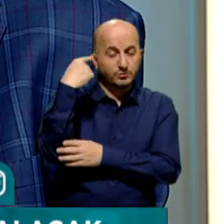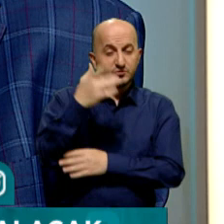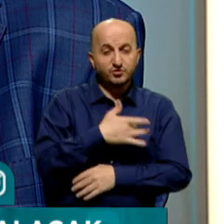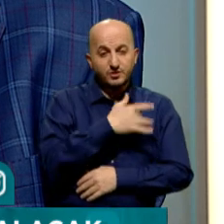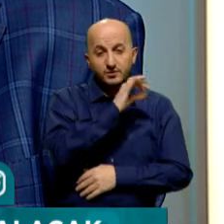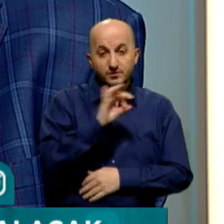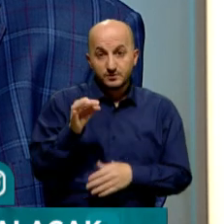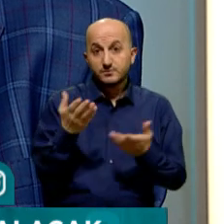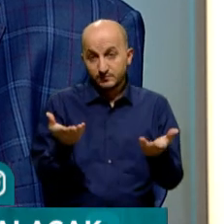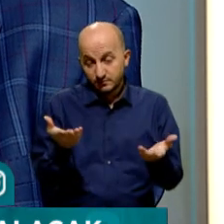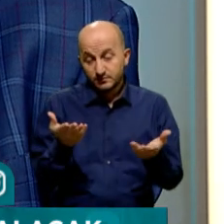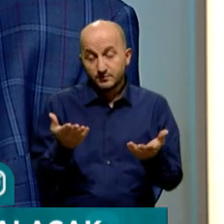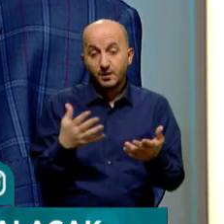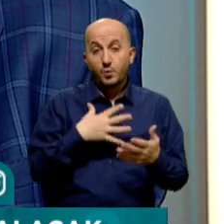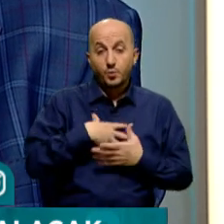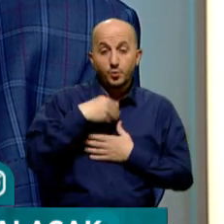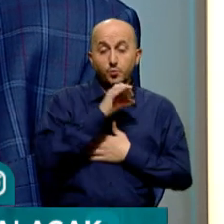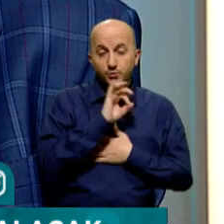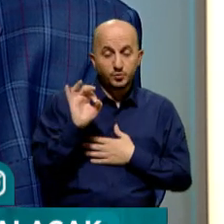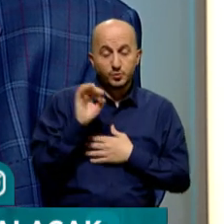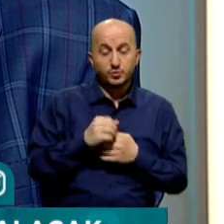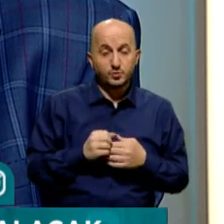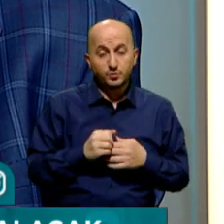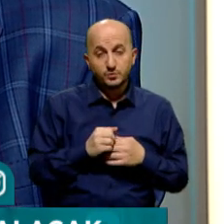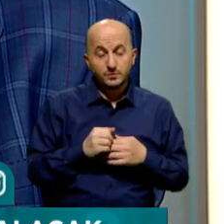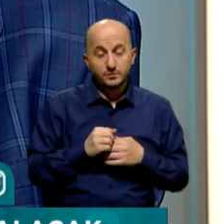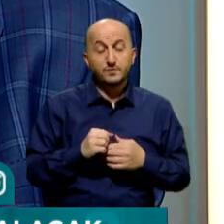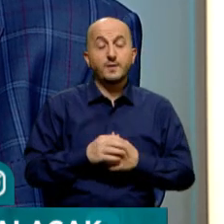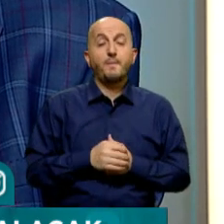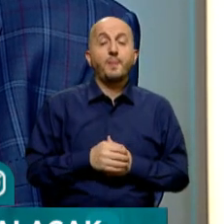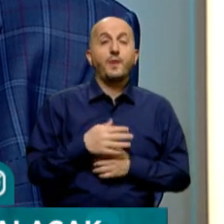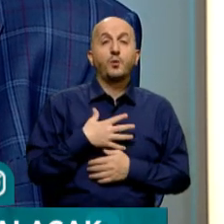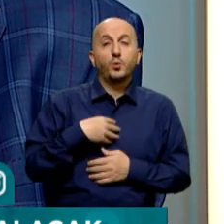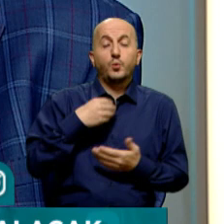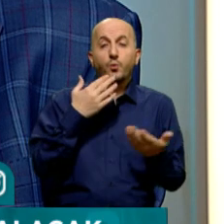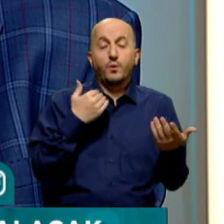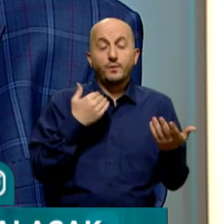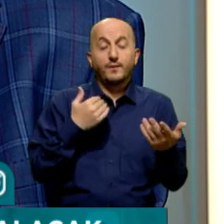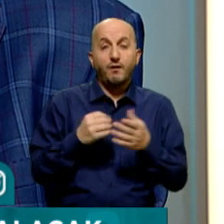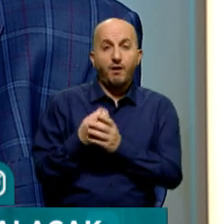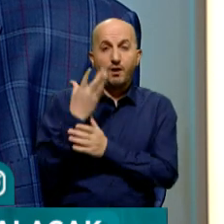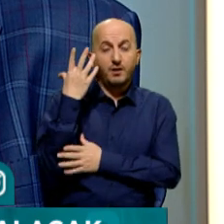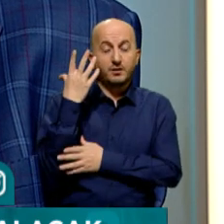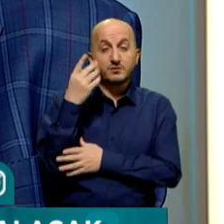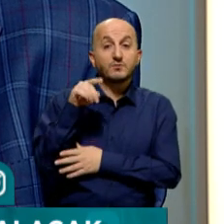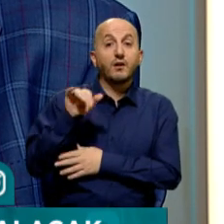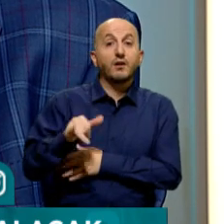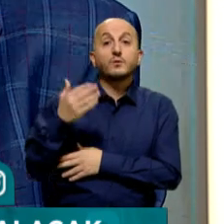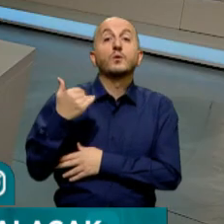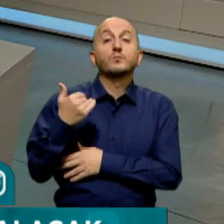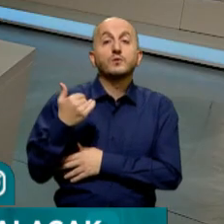cansız, öyle değil mi? Ruhsuz yani. Aynen. Cansız diyoruz ama ruhsuz yani. Ruh taşımıyor. Peki bunların hakları yok